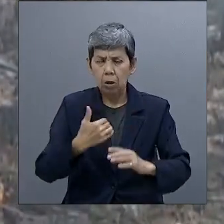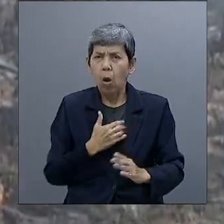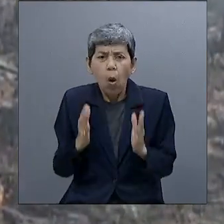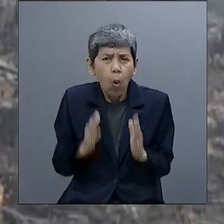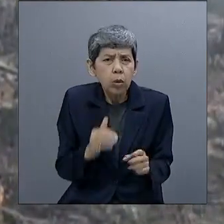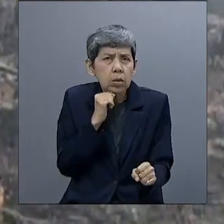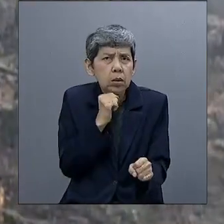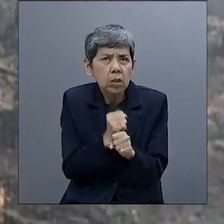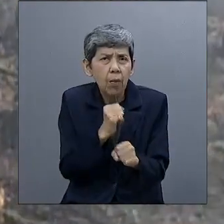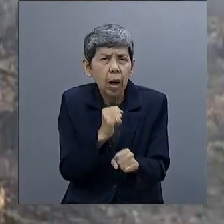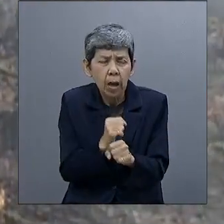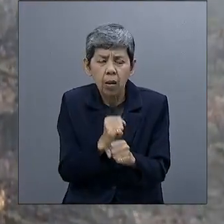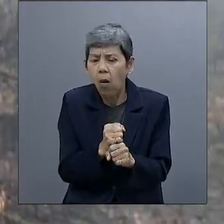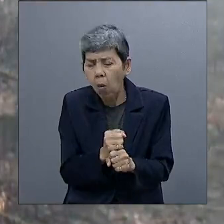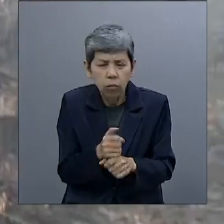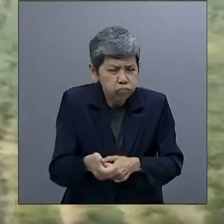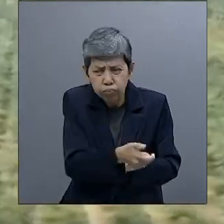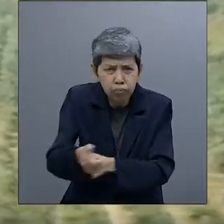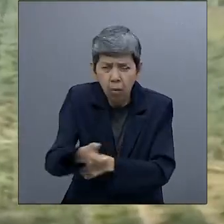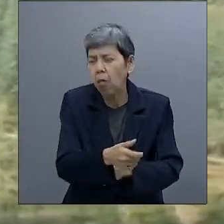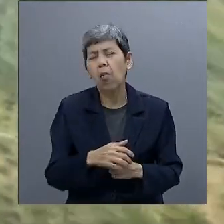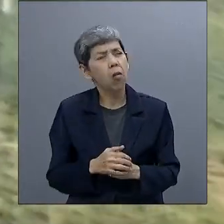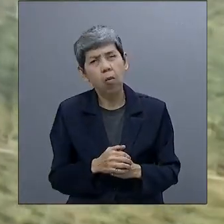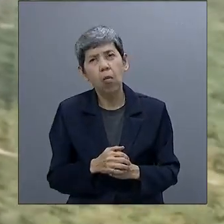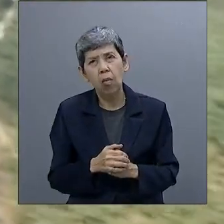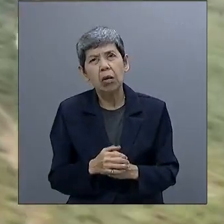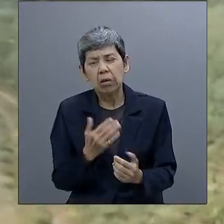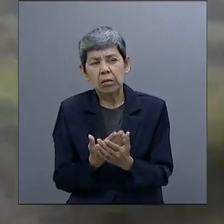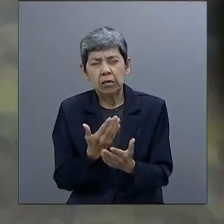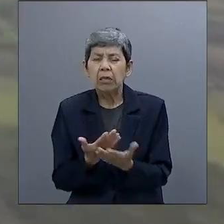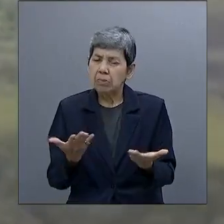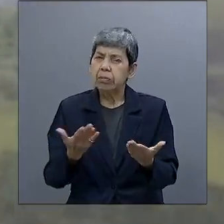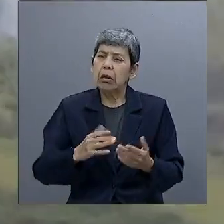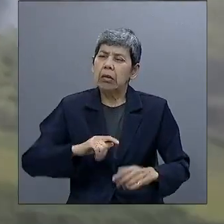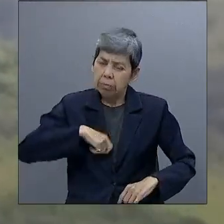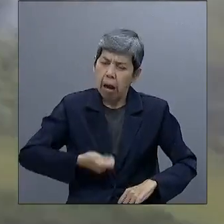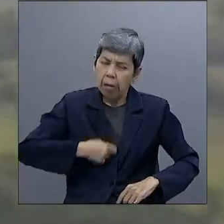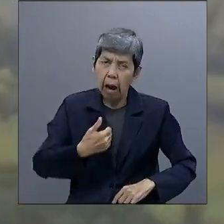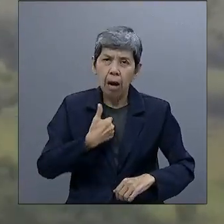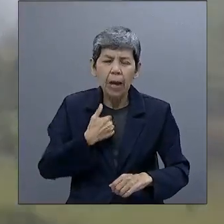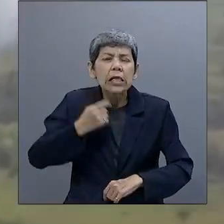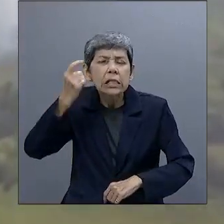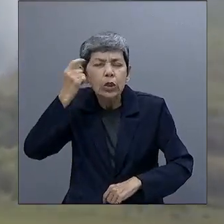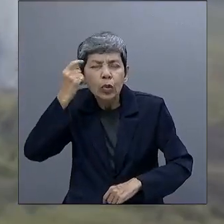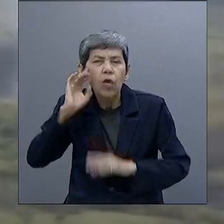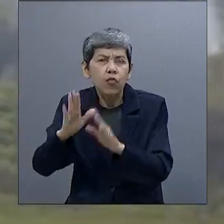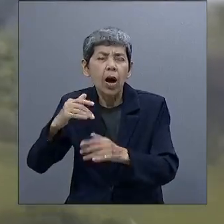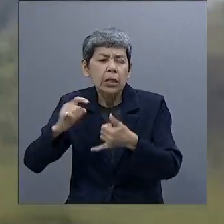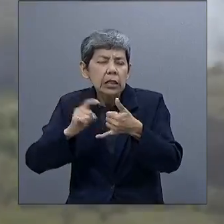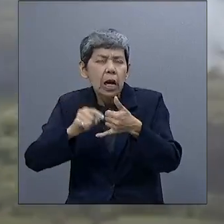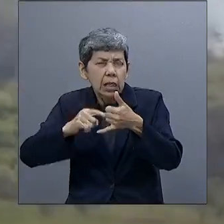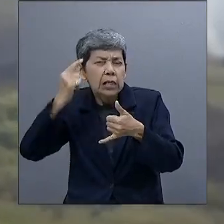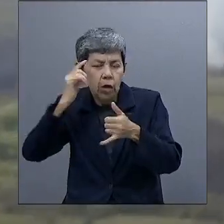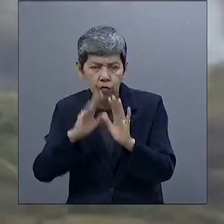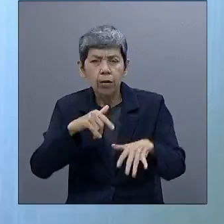เจ้าหน้าที่ที่ไปบริหารจัดการเรื่องนี้ค่อนข้างมากใช้งบประมาณสูงนะครับก็อยากให้นึกถึงในภาพรวมนะครับแล้วก็